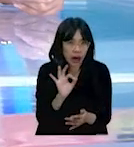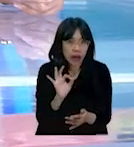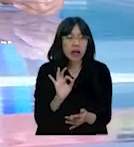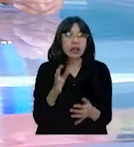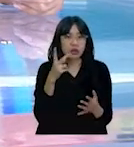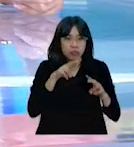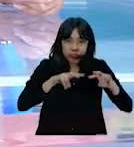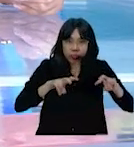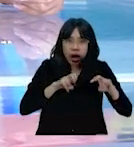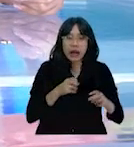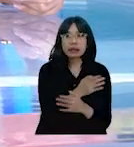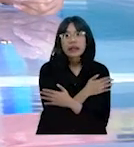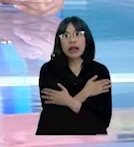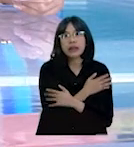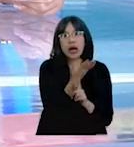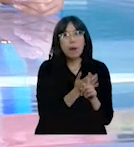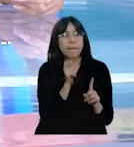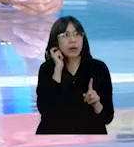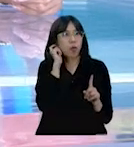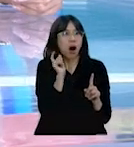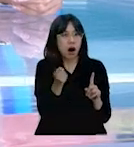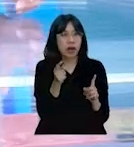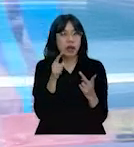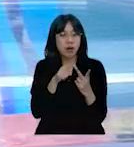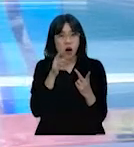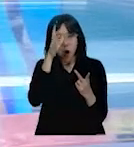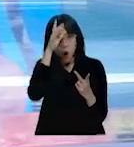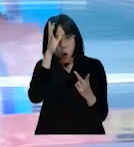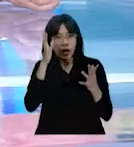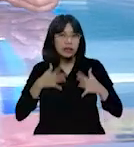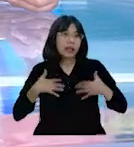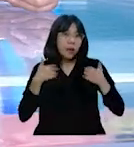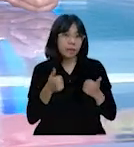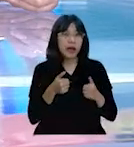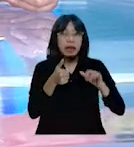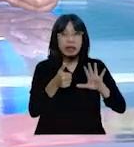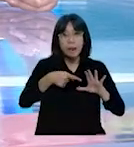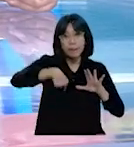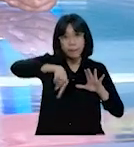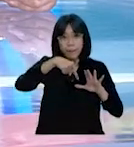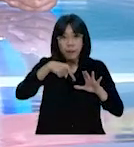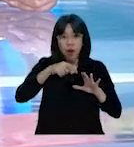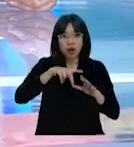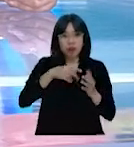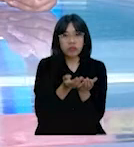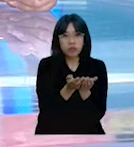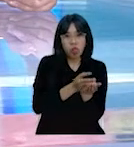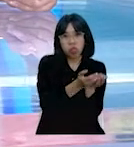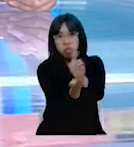perempuan, tim SAR juga mengevakuasi satu penumpang dalam kondisi selamat. 6 orang penumpang kapal hingga saat ini masih belum